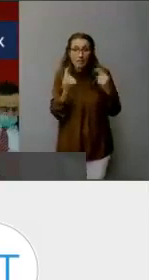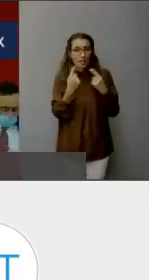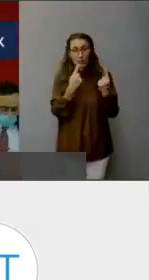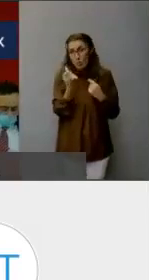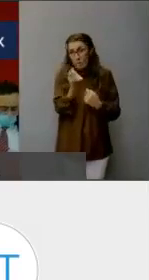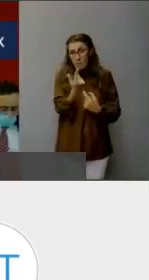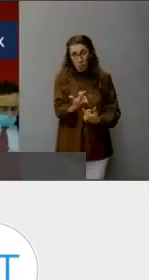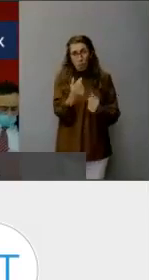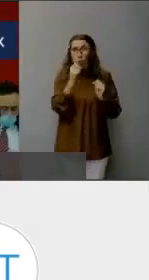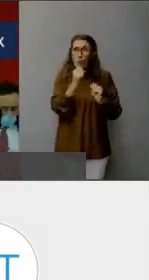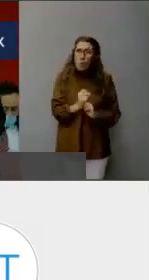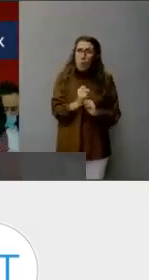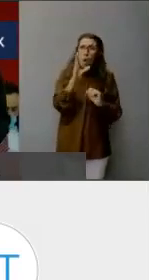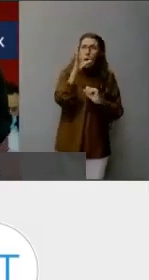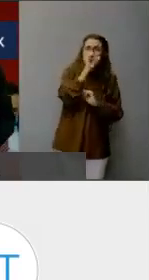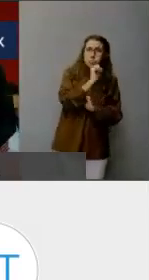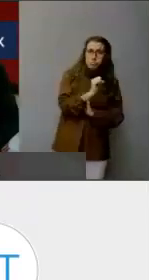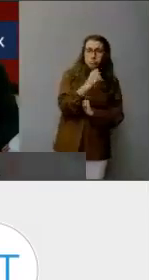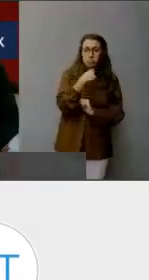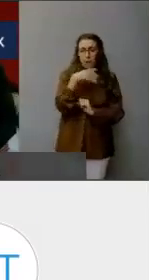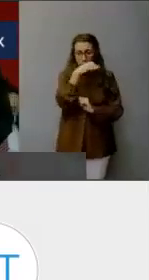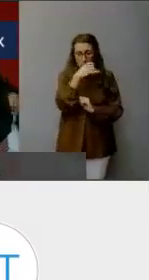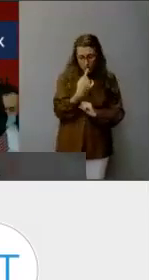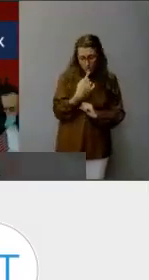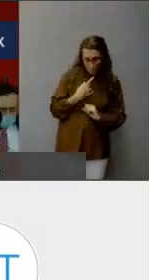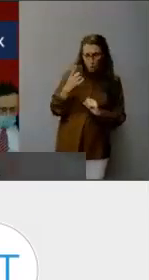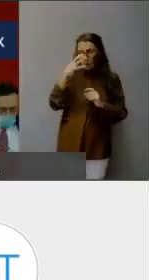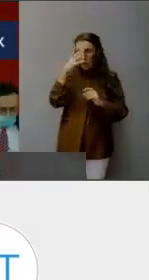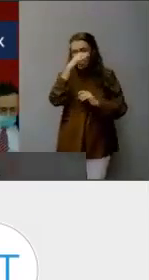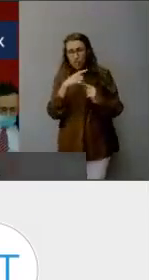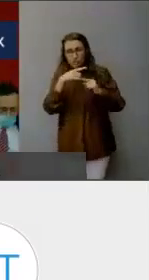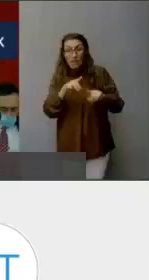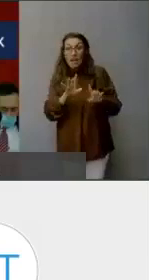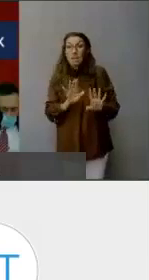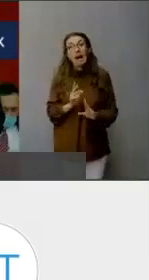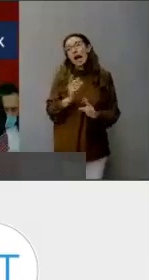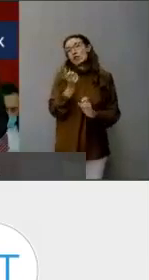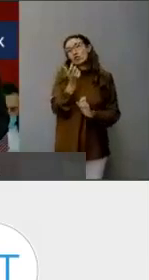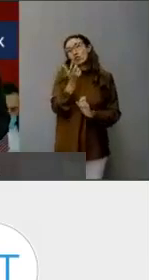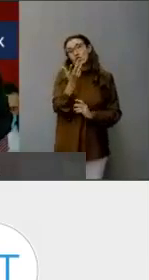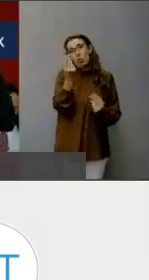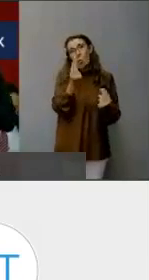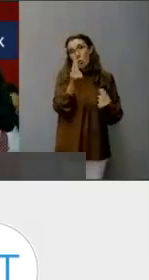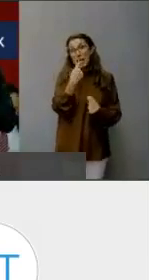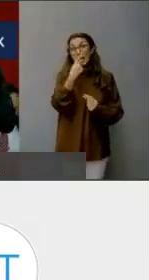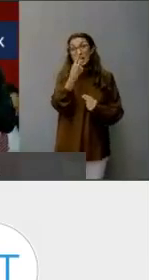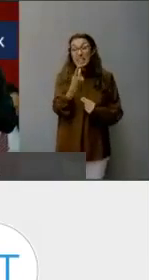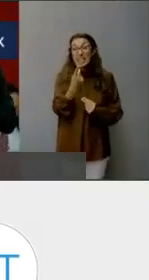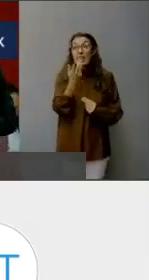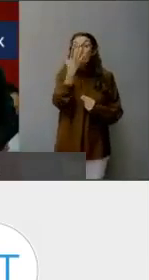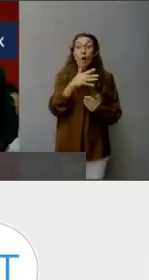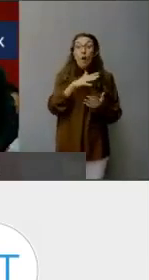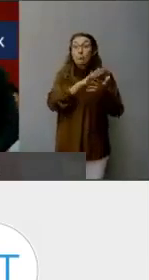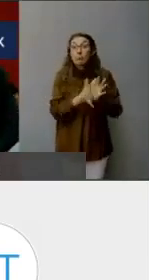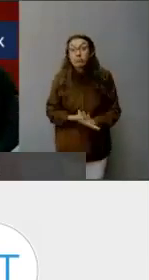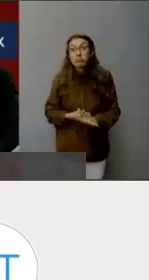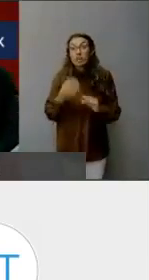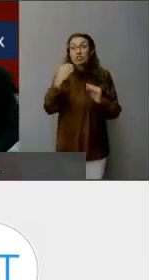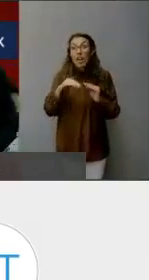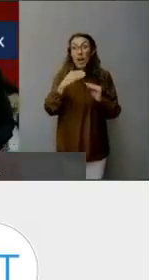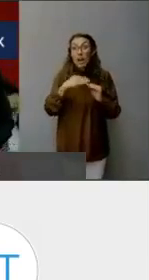interpretare volete vedere in un modo interprete in un altro ma su questi numeri parlare di cementificazione ci vuole un bel coraggio